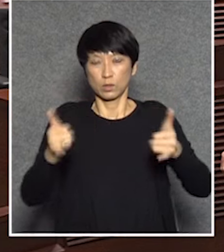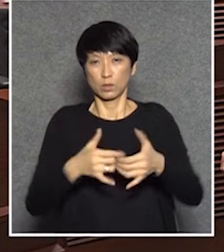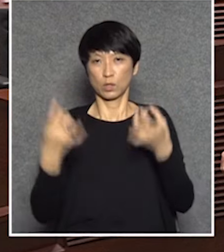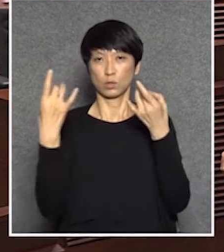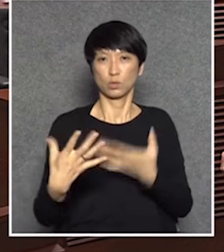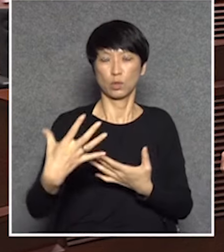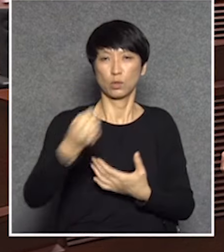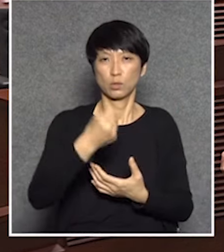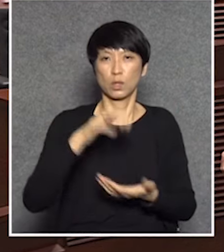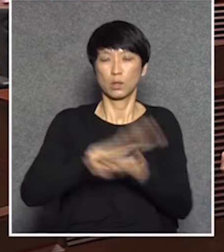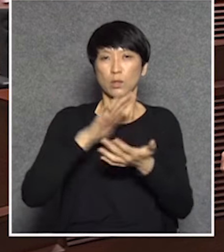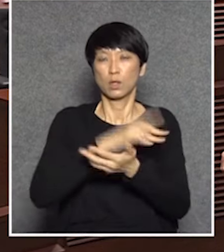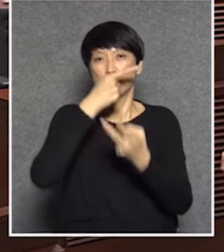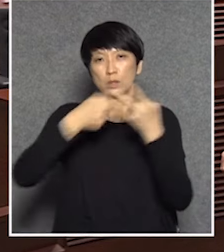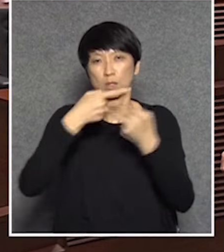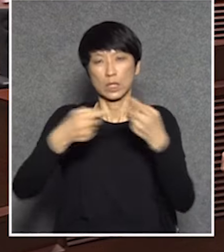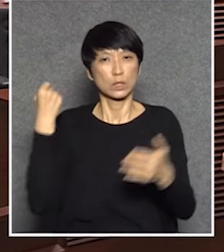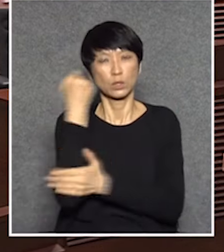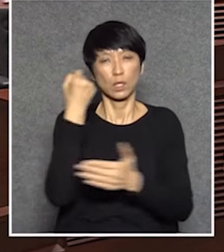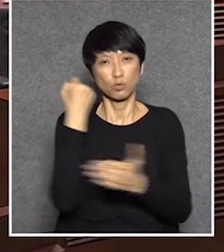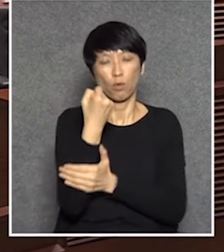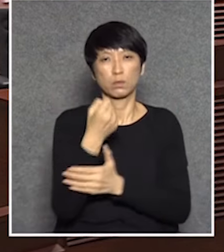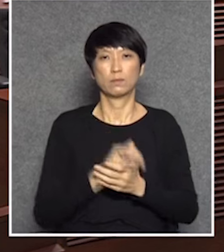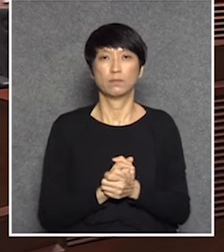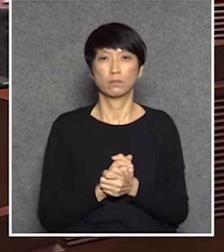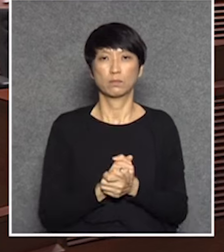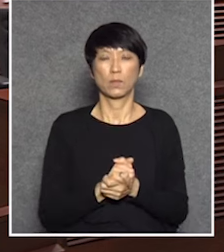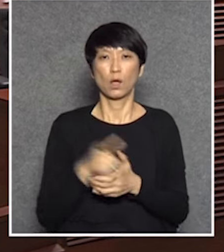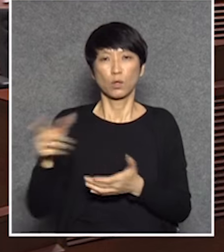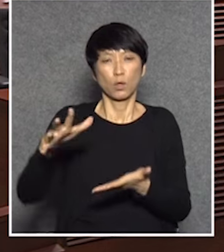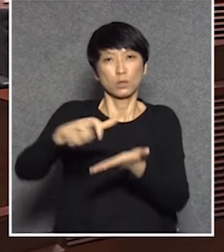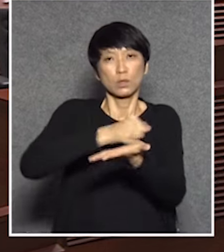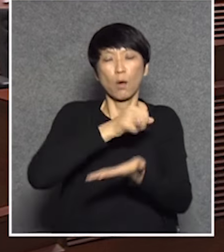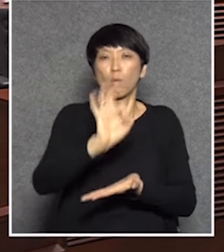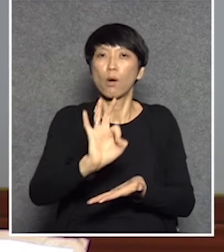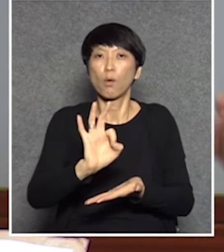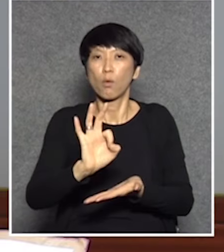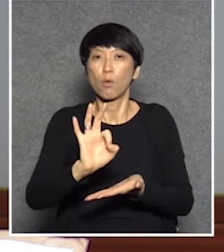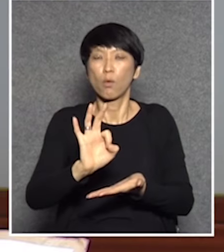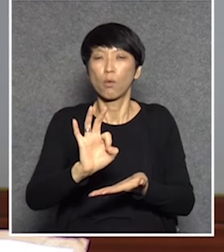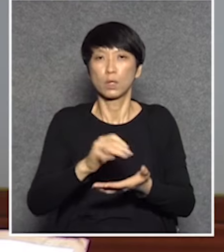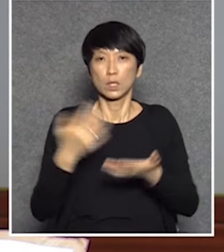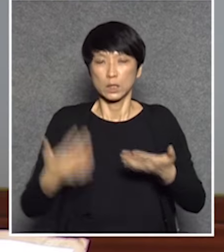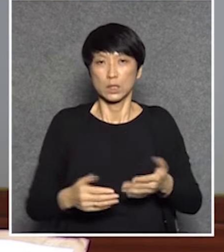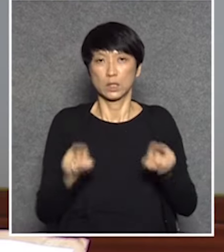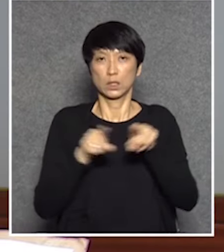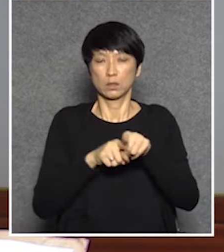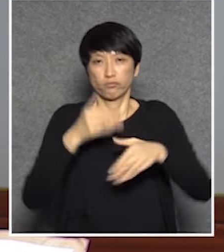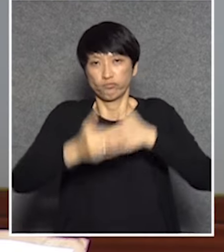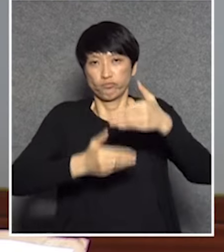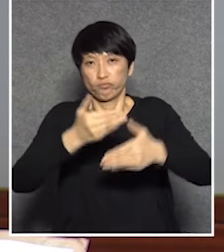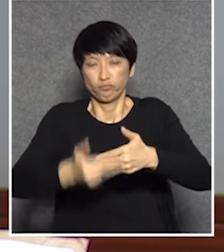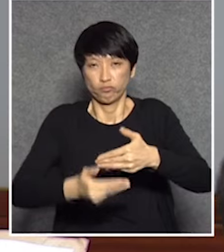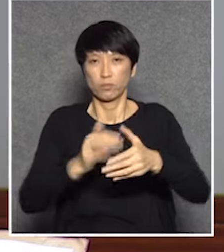皇黨廿幾年前話要爭取嘅嘢，佢又未收翻，仲要與時而作並進，係咪？